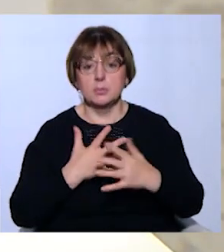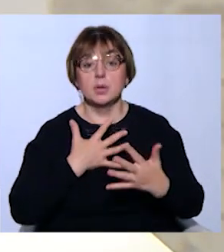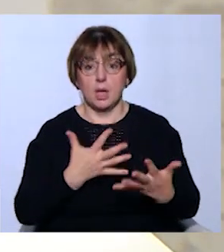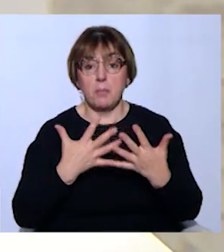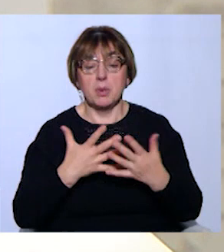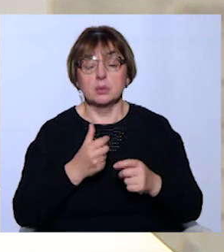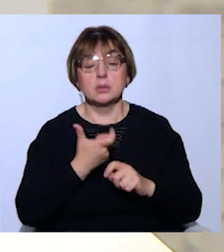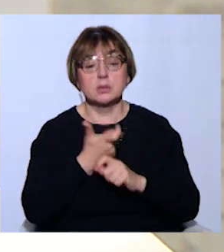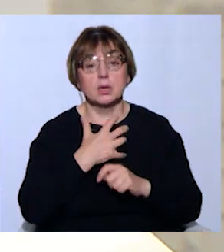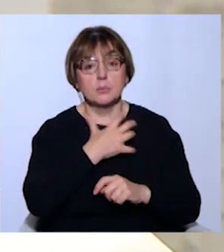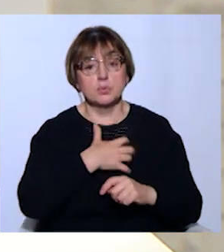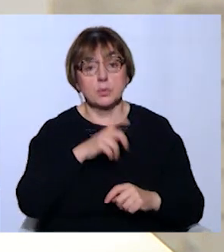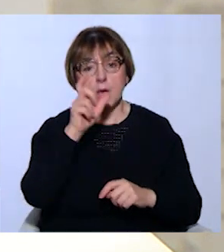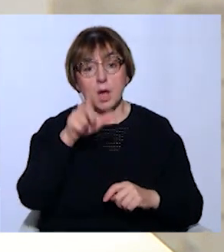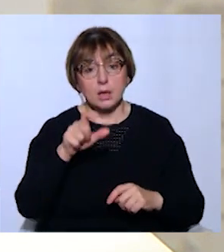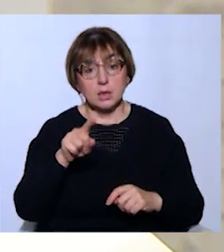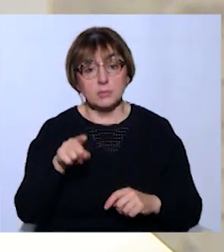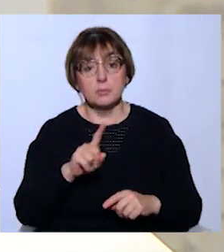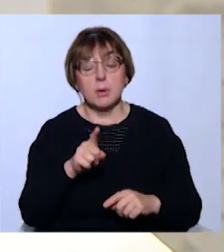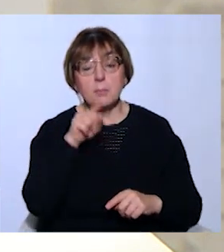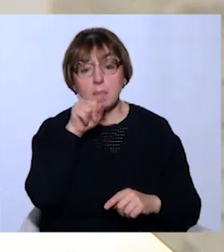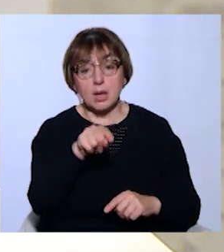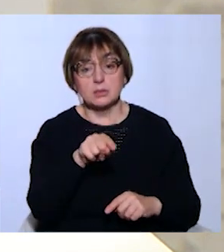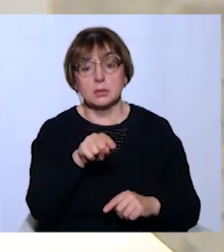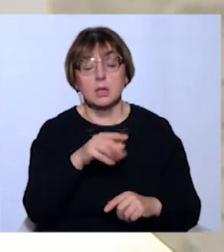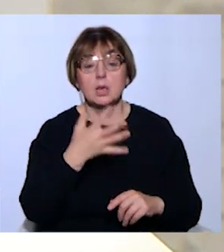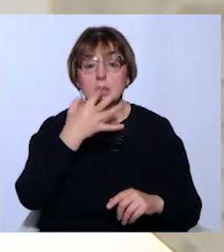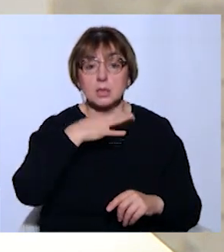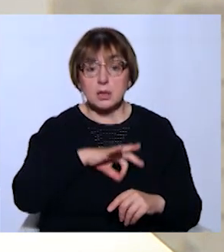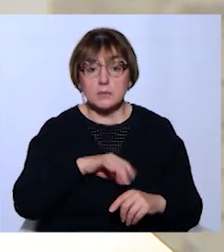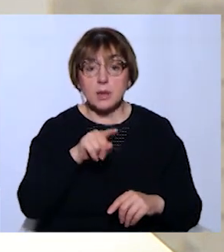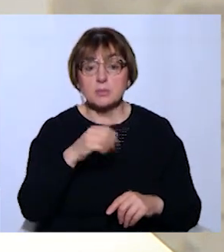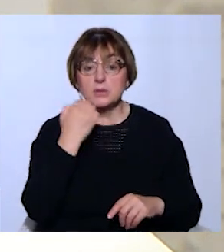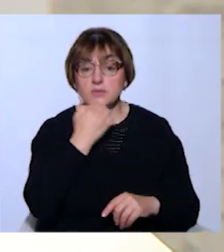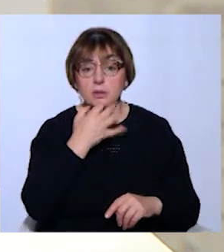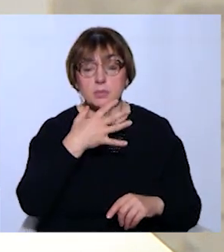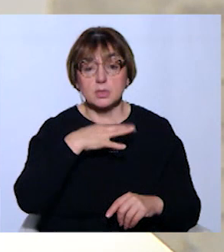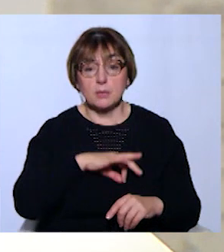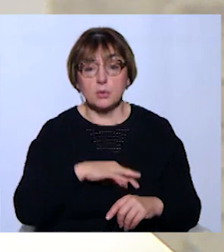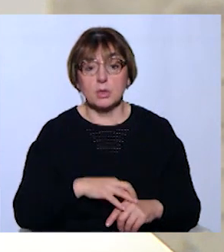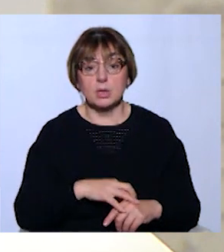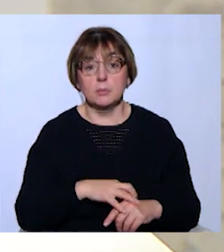ძალიან დიდი მნიშვნელობა აქვს ადამიანისთვისაც, იმიტომ რომ მათ იყენებენ ამ ნივთიერებებს, იყენებენ